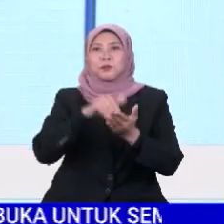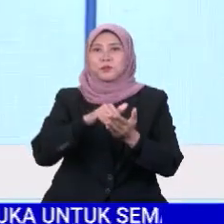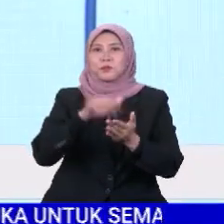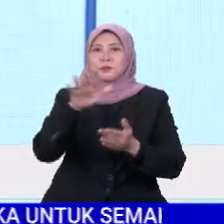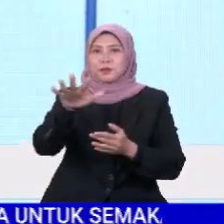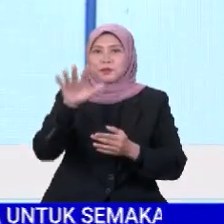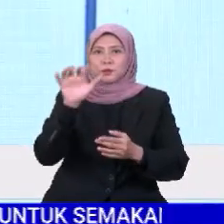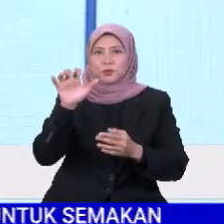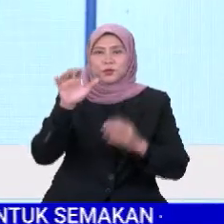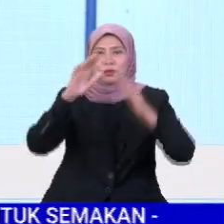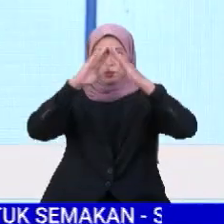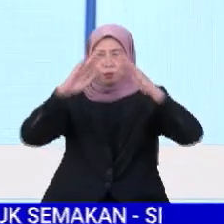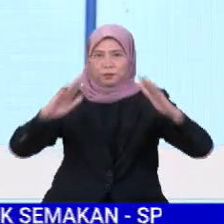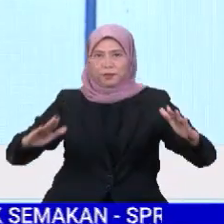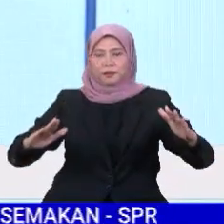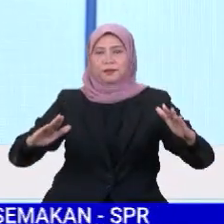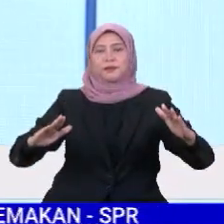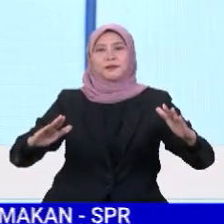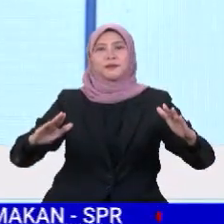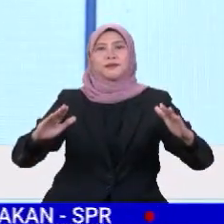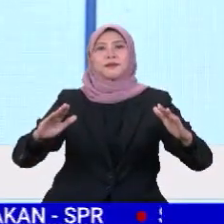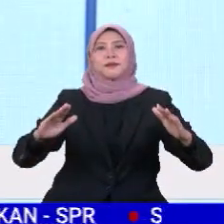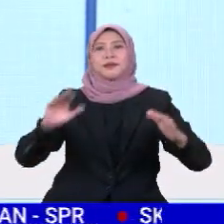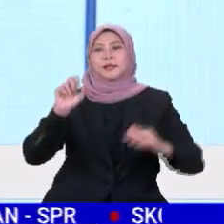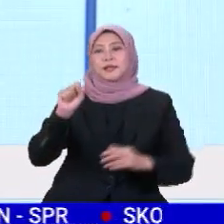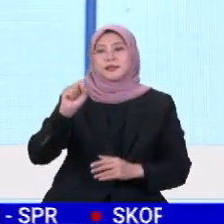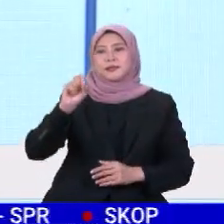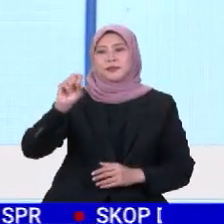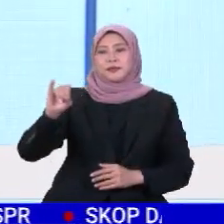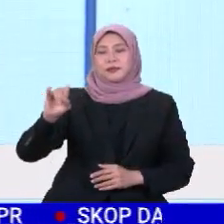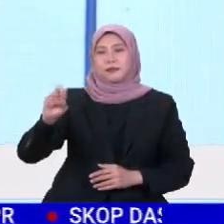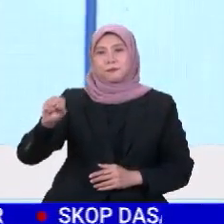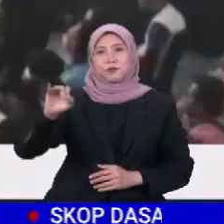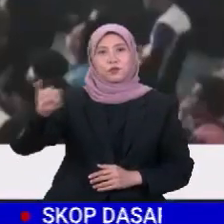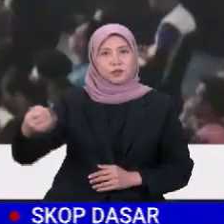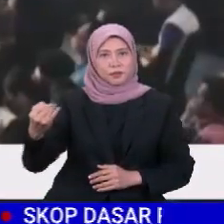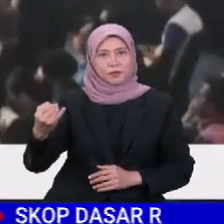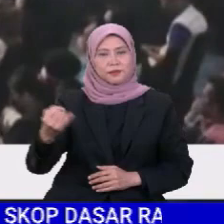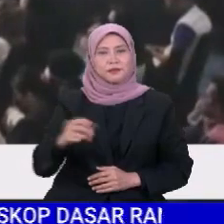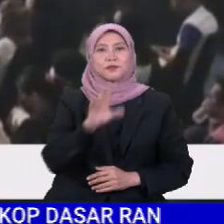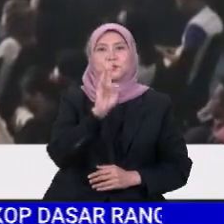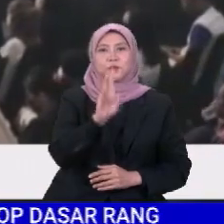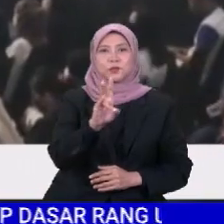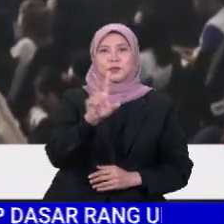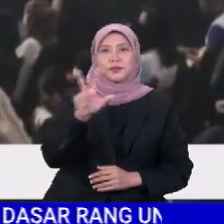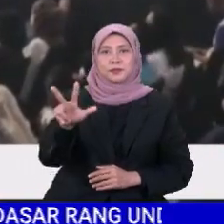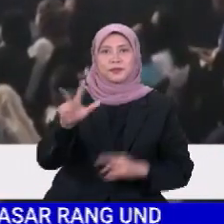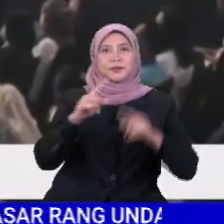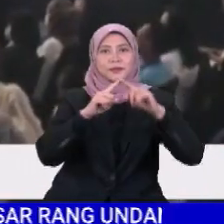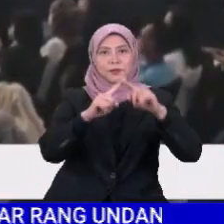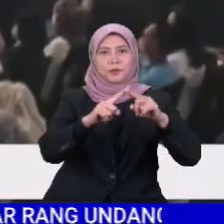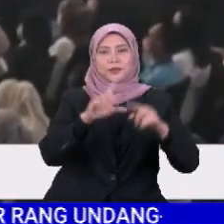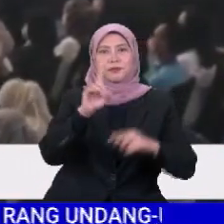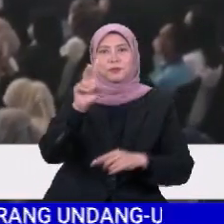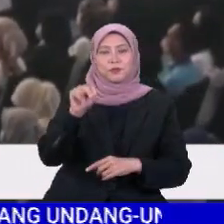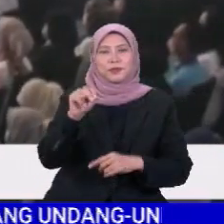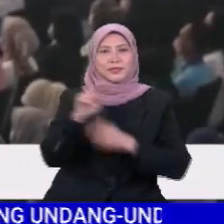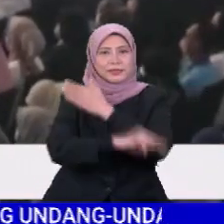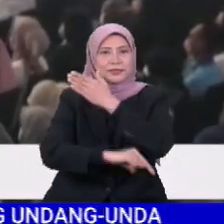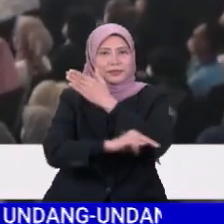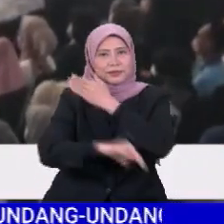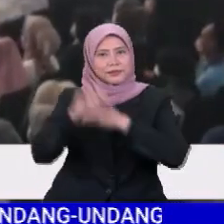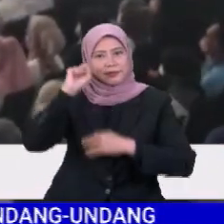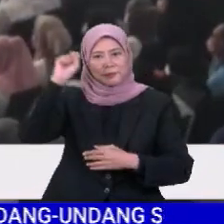1,500 buah rumah mesra SMJ di kesemua 73 Dewan Undangan Negeri di